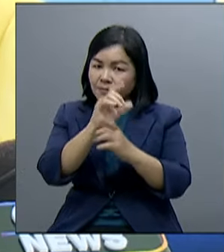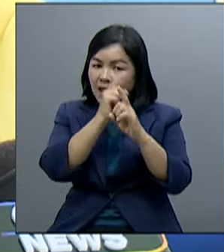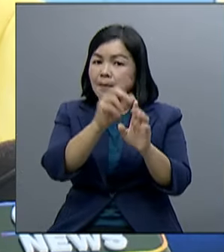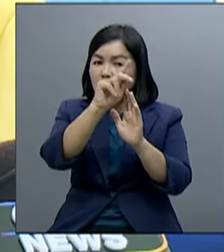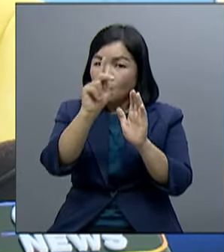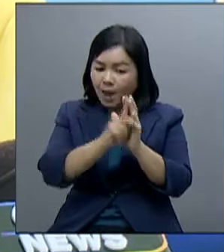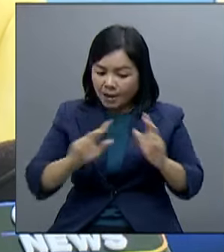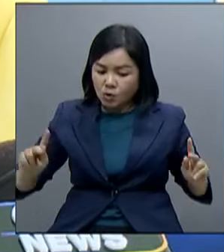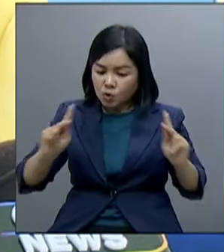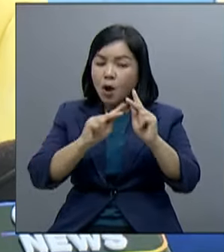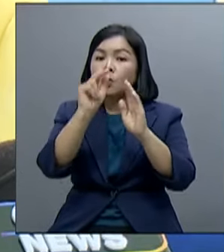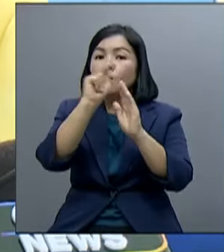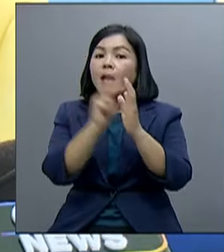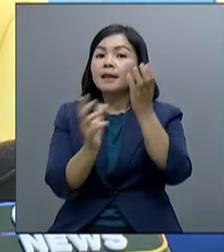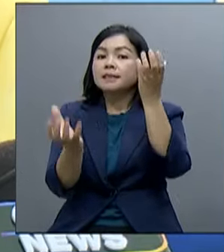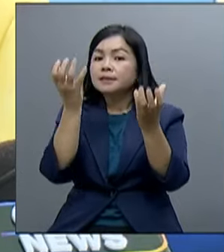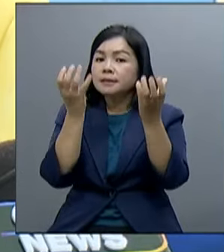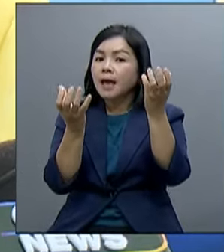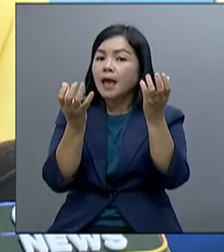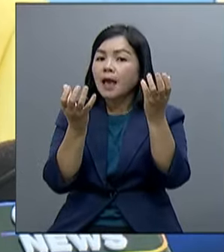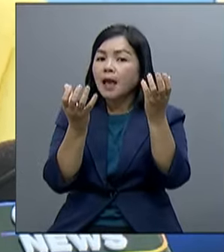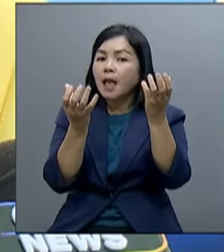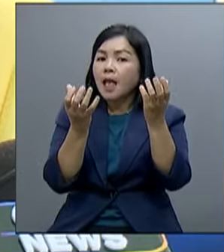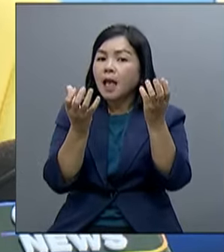กระทรวงยุติธรรมก็ต้องมีการสืบสวนติดตาม